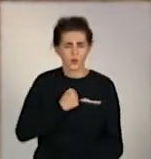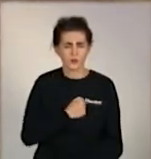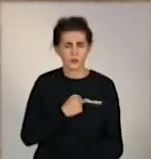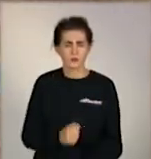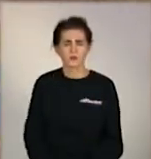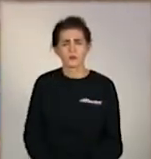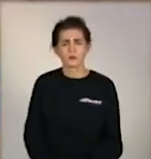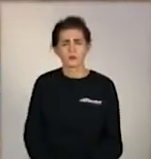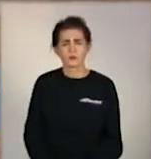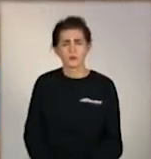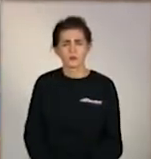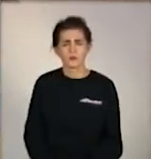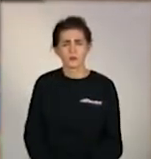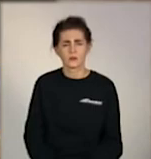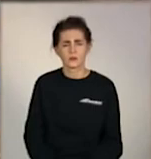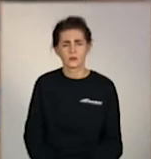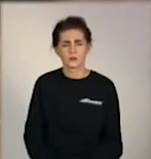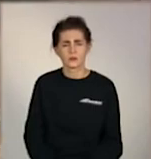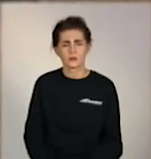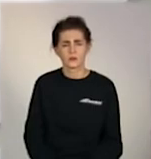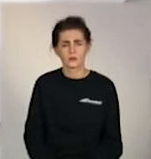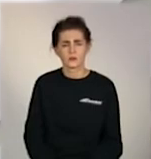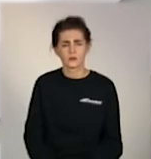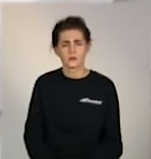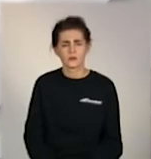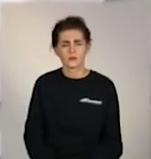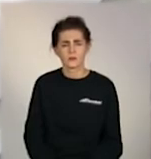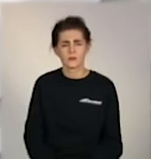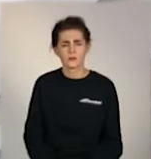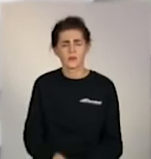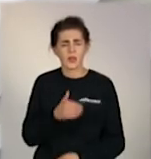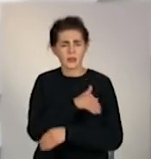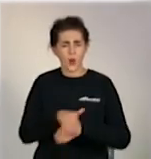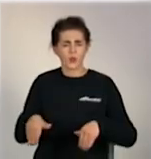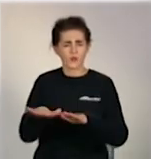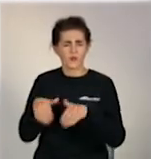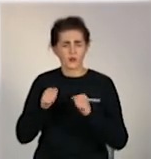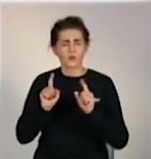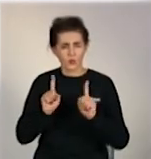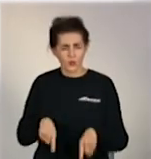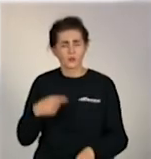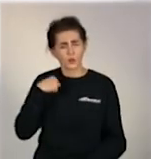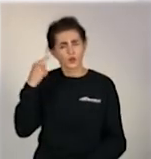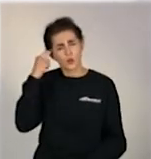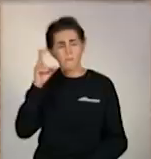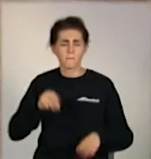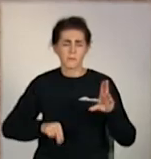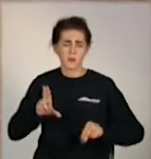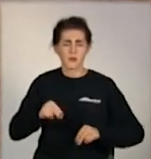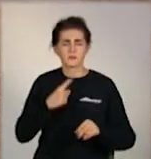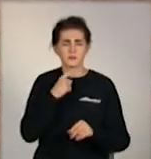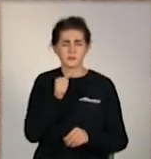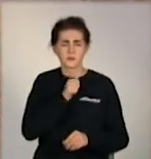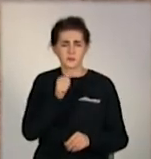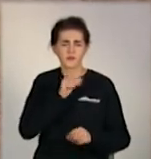хоче вакцинуватися. Да, зараз спробую. Він у нас вуличний, ми взяли його на вулиці, тому думаю, мало ли, отца